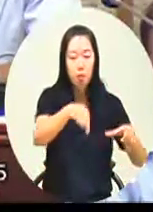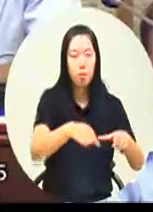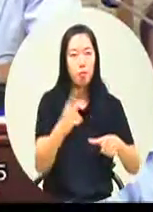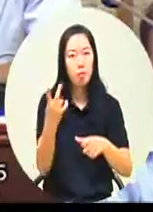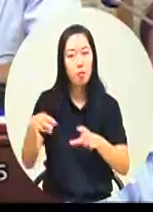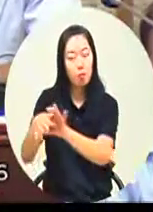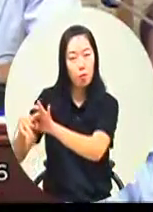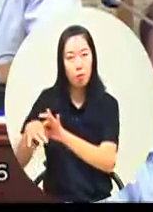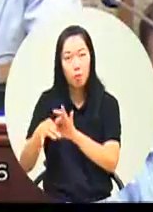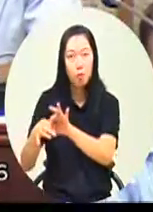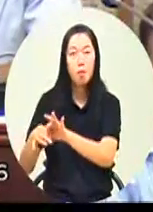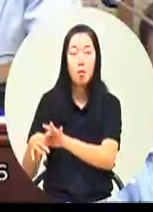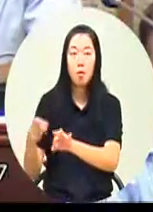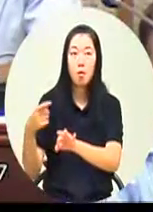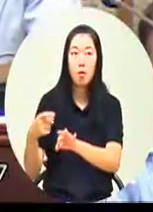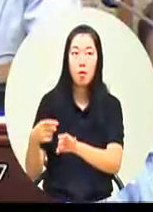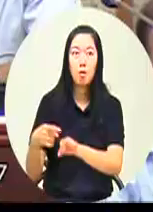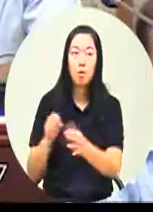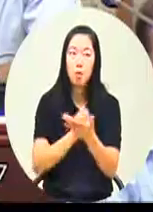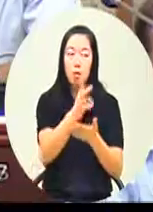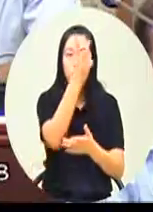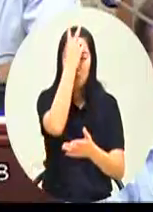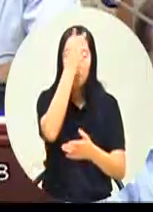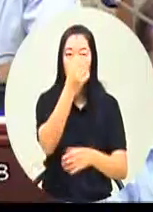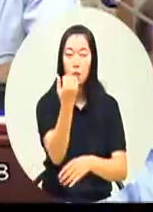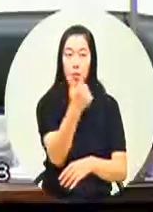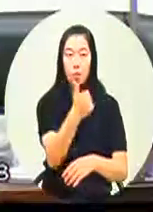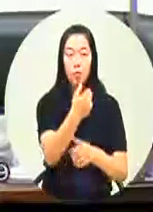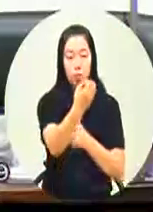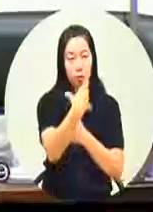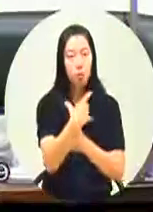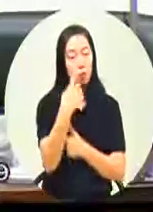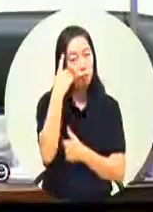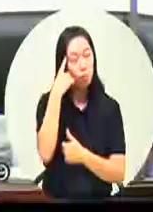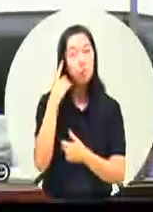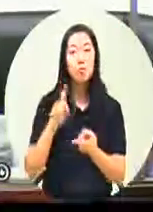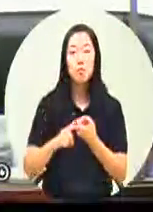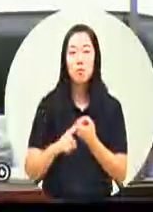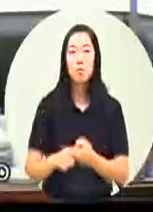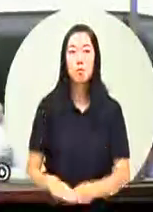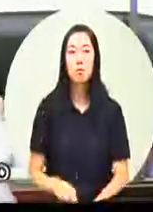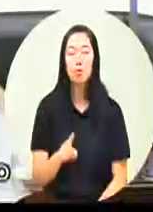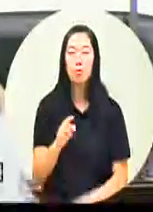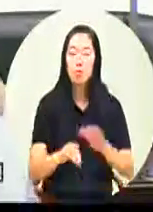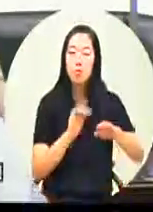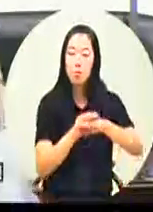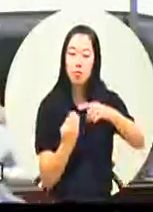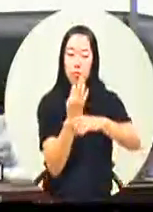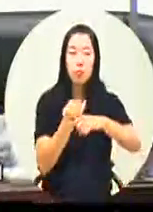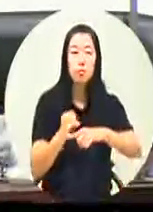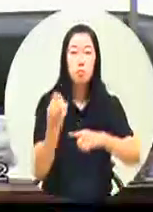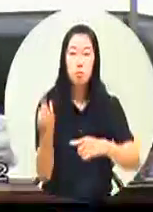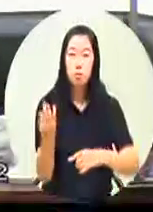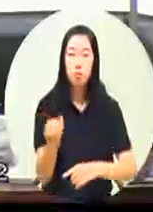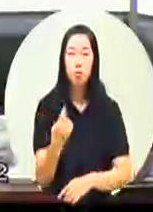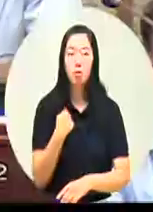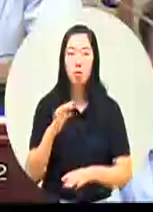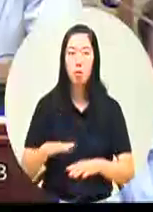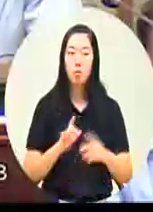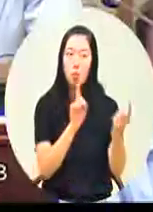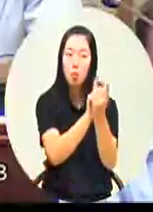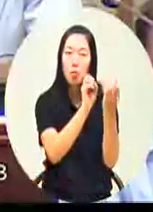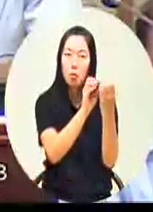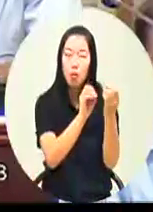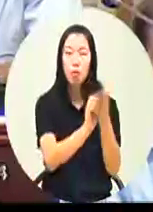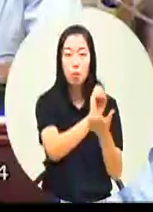分，那个曾副主委部分也认同我们的看法， 成功的概率多高？成功的概率？ 目前我们去跟他做简